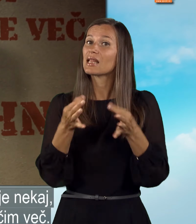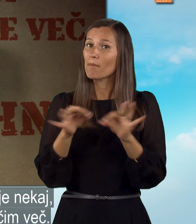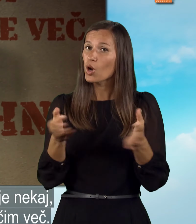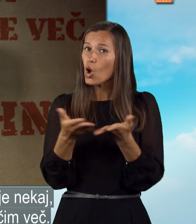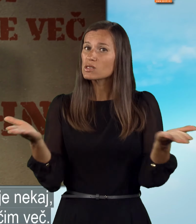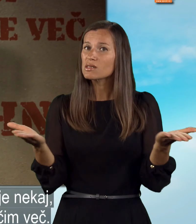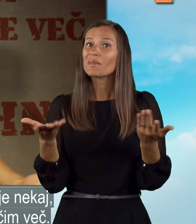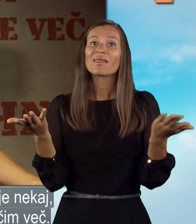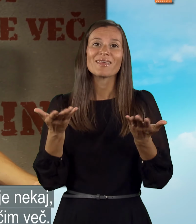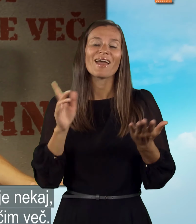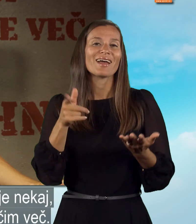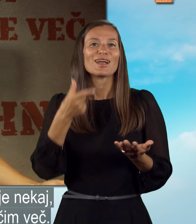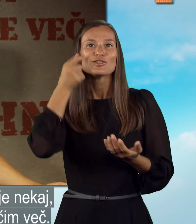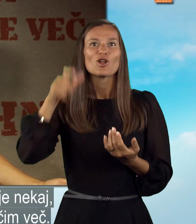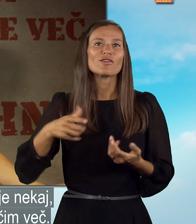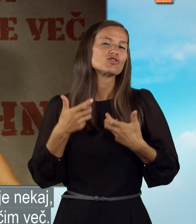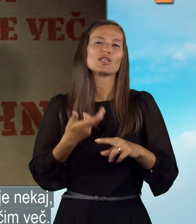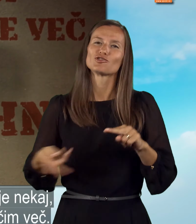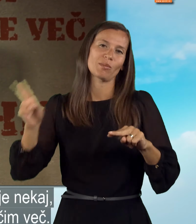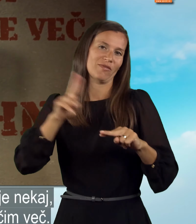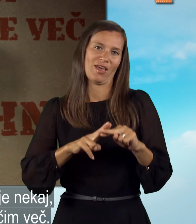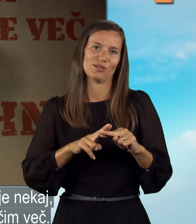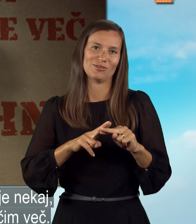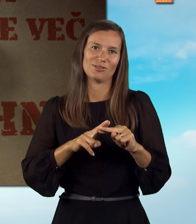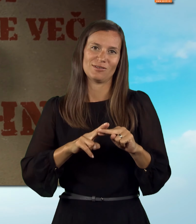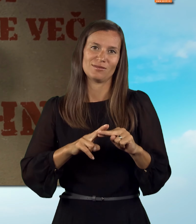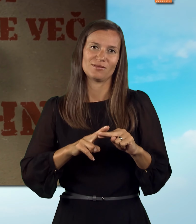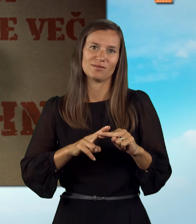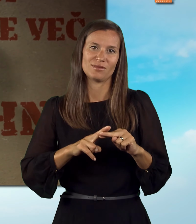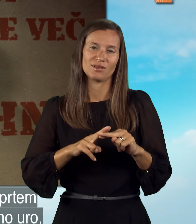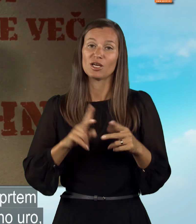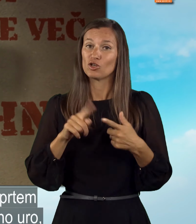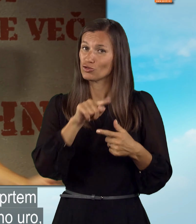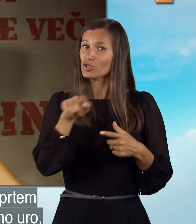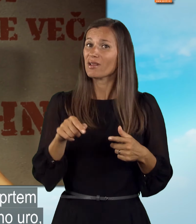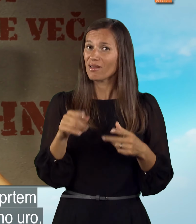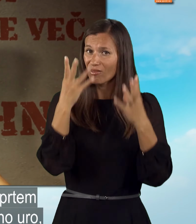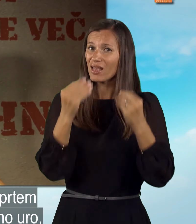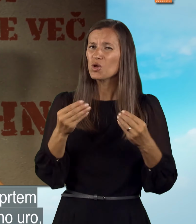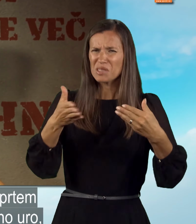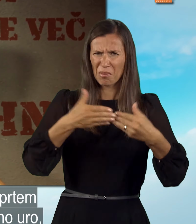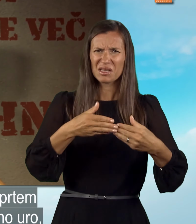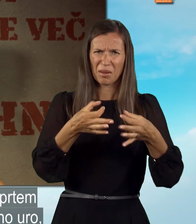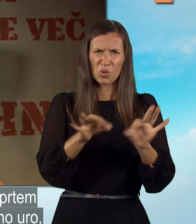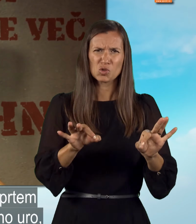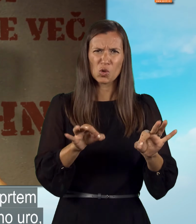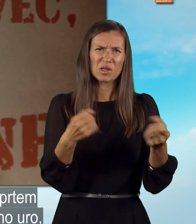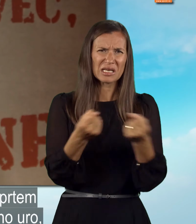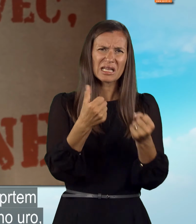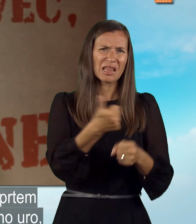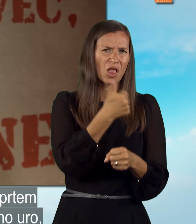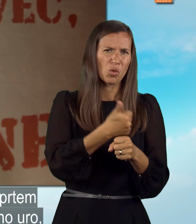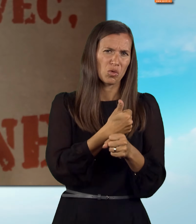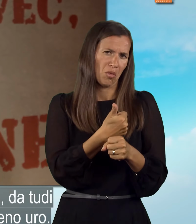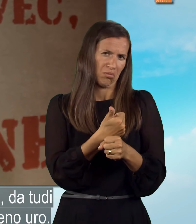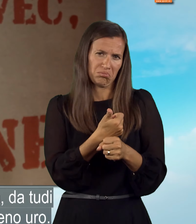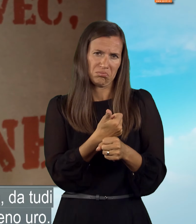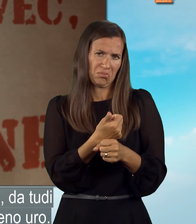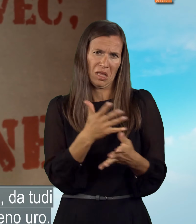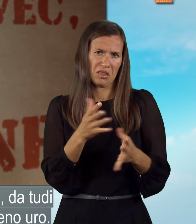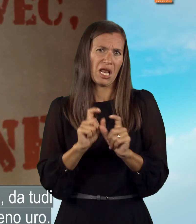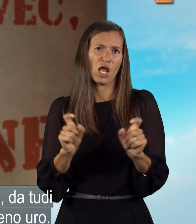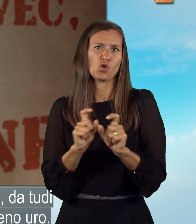Trening na prostem je nekaj, česar si človek želi čim več. Če ste vajeni v zaprtem prostoru, recimo trenirati eno uro, ni